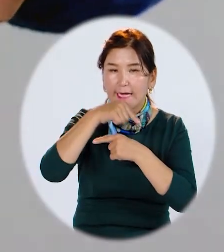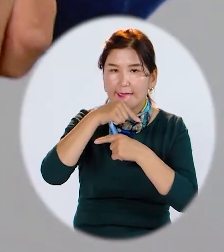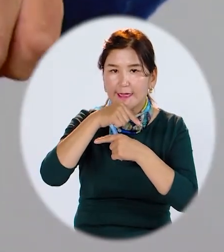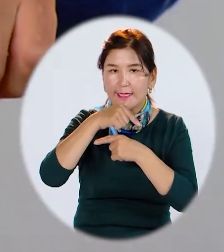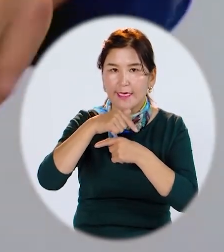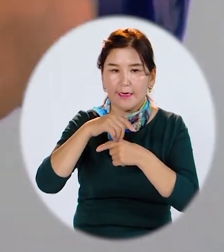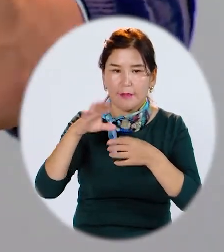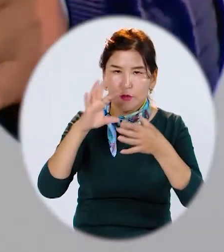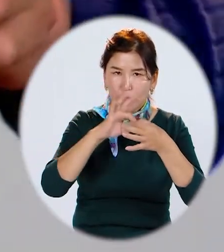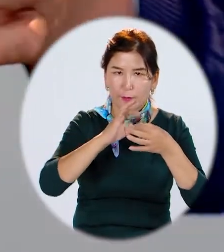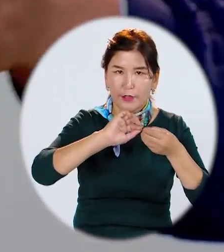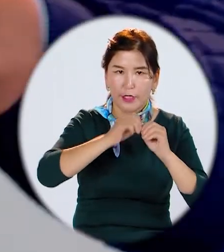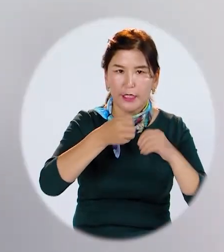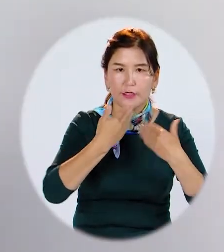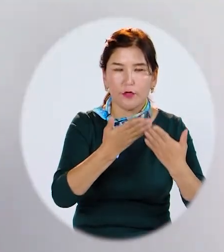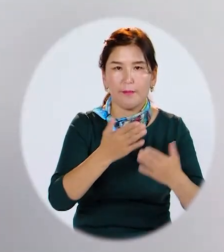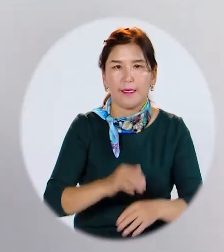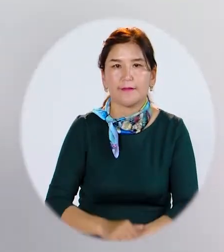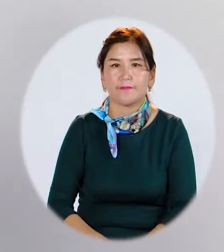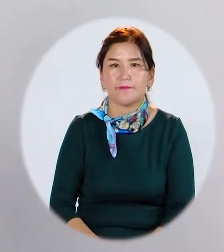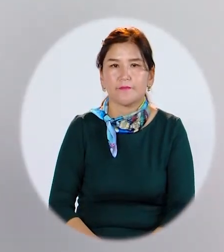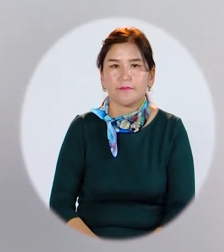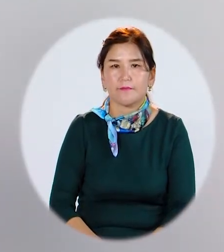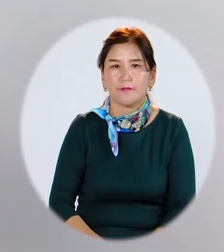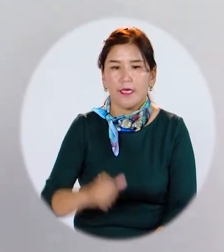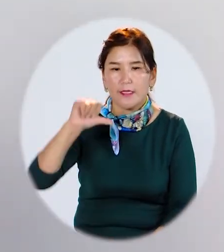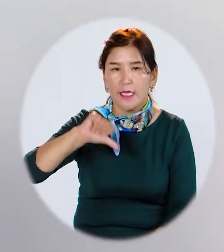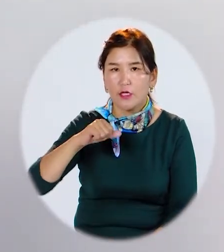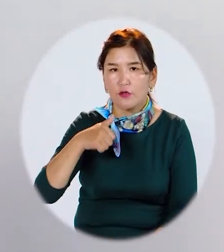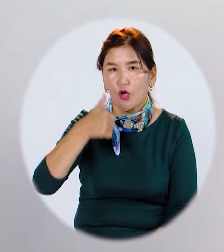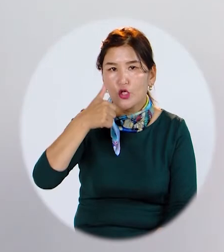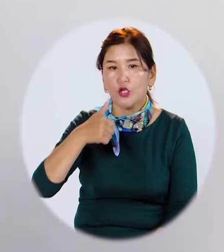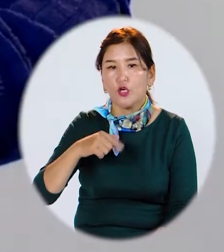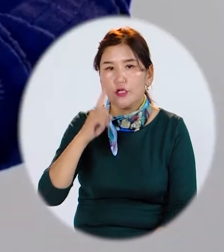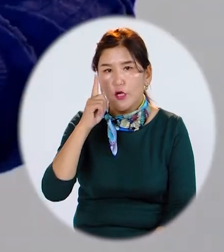За ингээд энэ одоо дээд доод бүслүүр маань бэлэн боллоо.